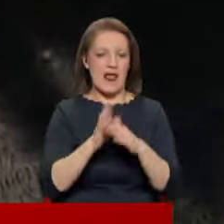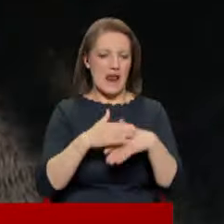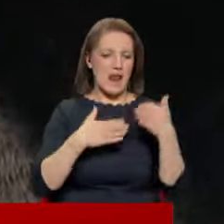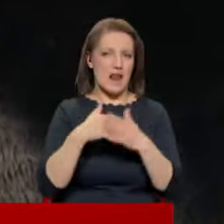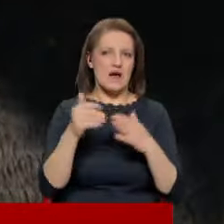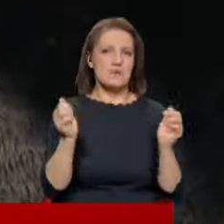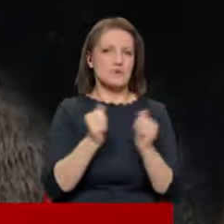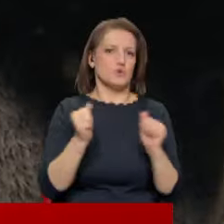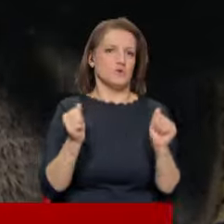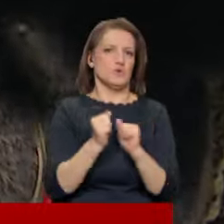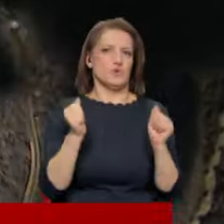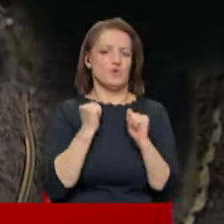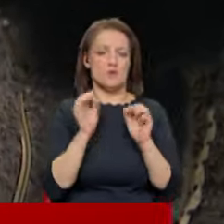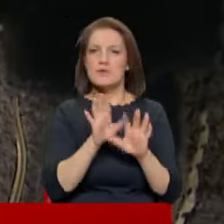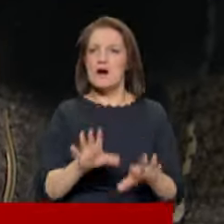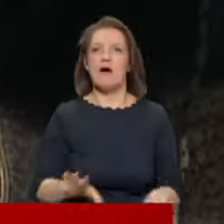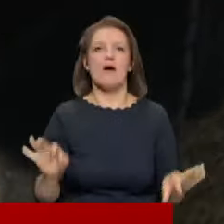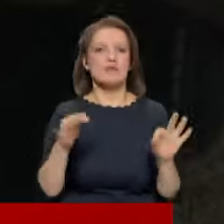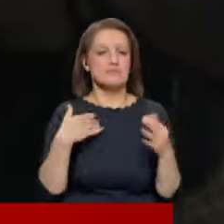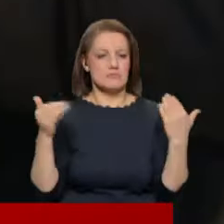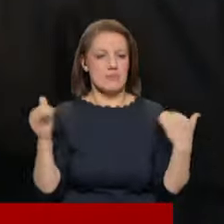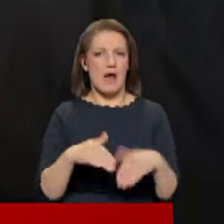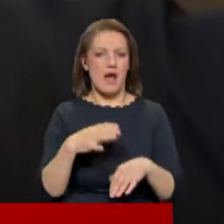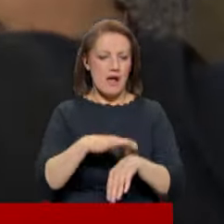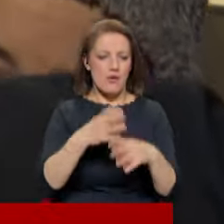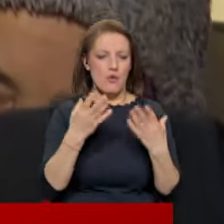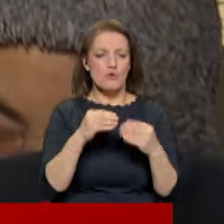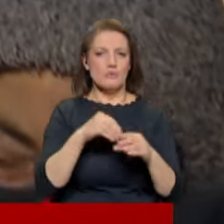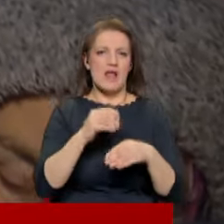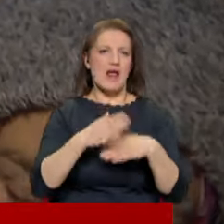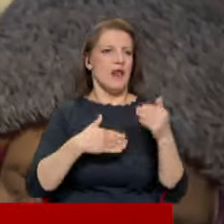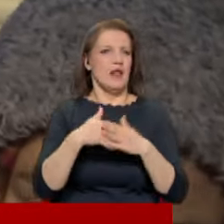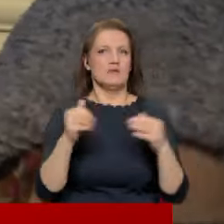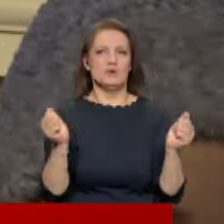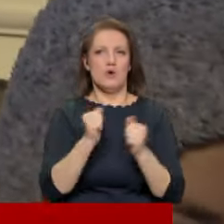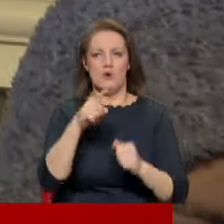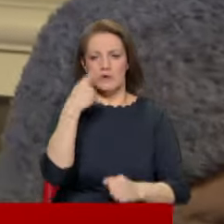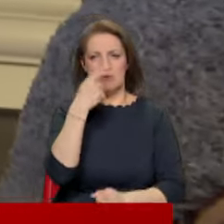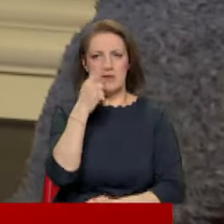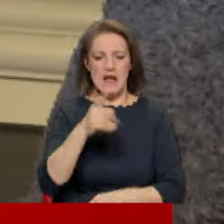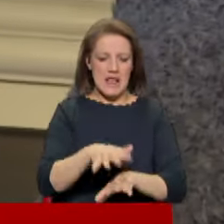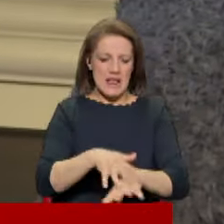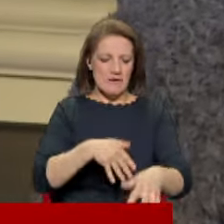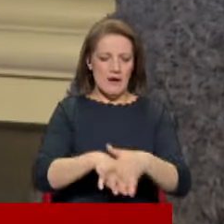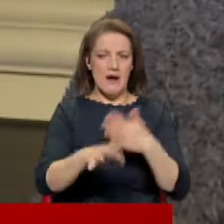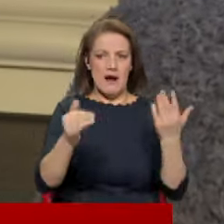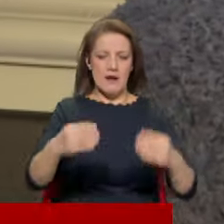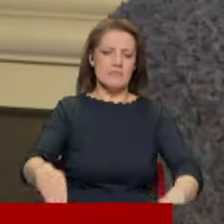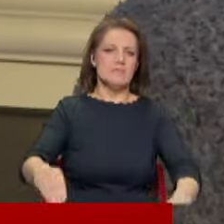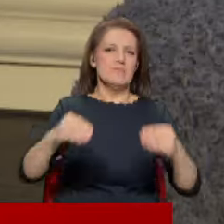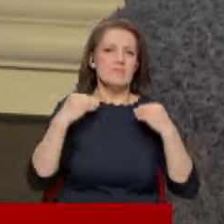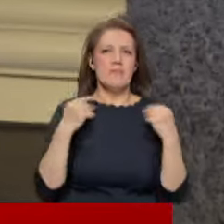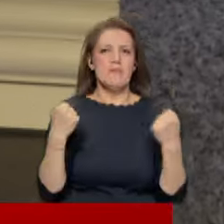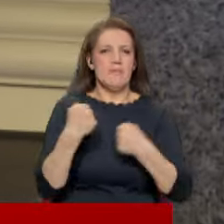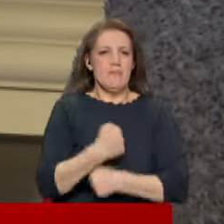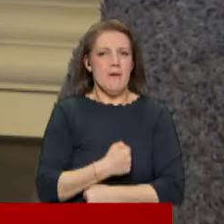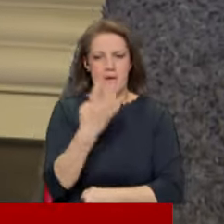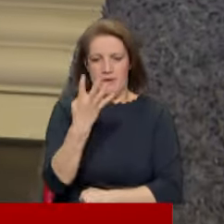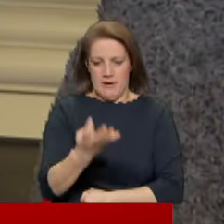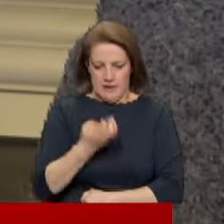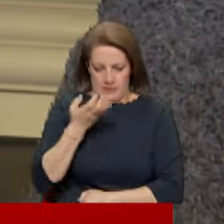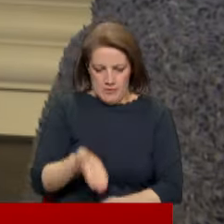donuyor. Hazırlıklı geldim çünkü ellerim çok üşüyor hasta olduğum için. O yüzden dedim şey alayım, eldiven alayım, battaniye aldım. 4